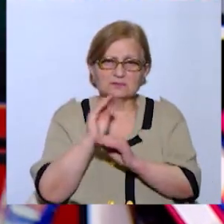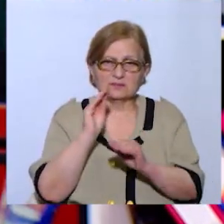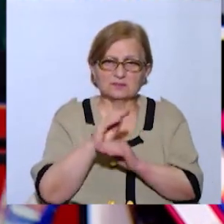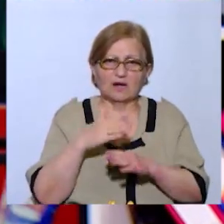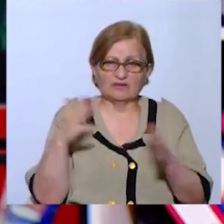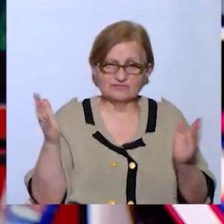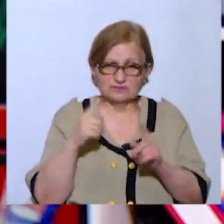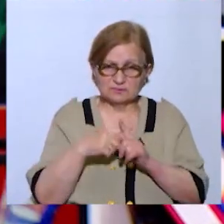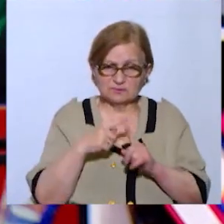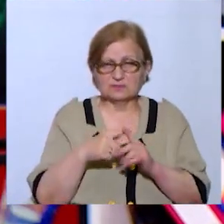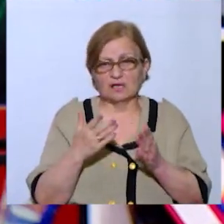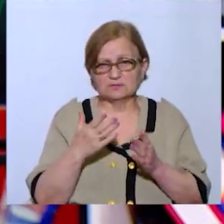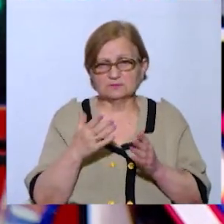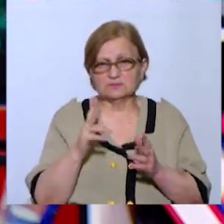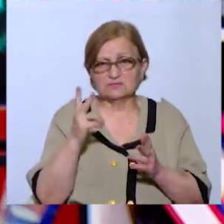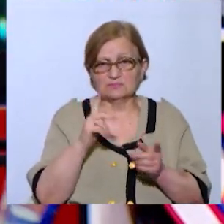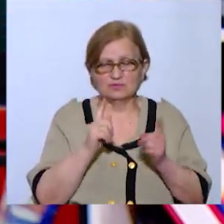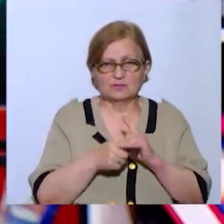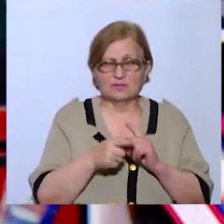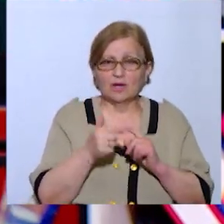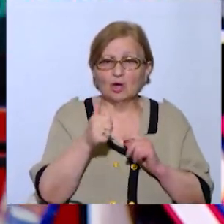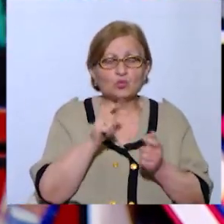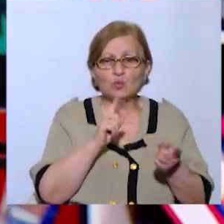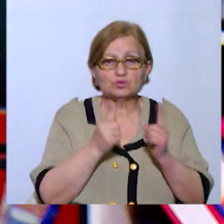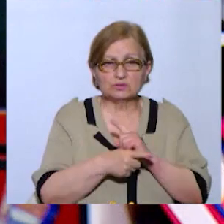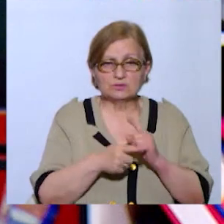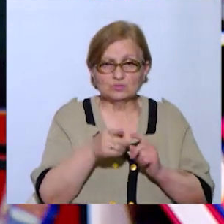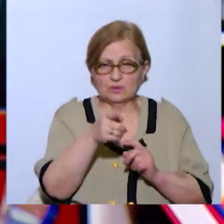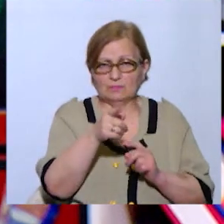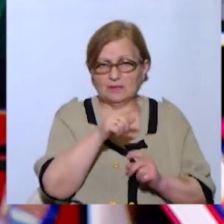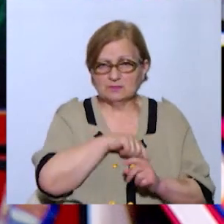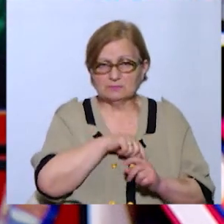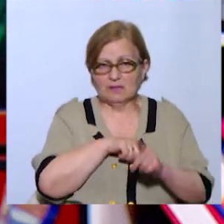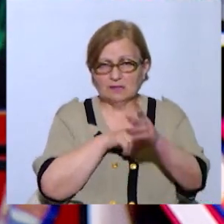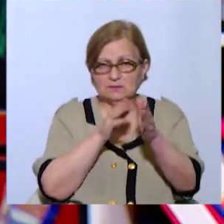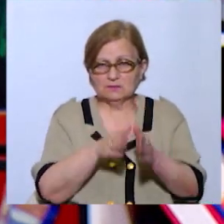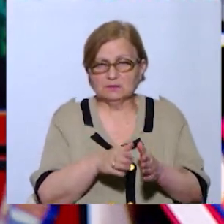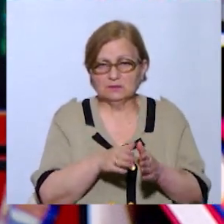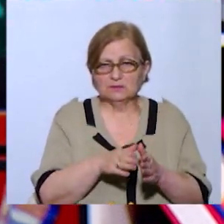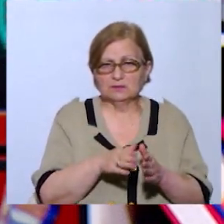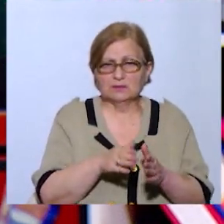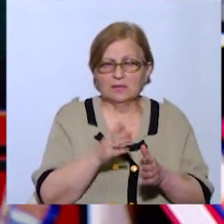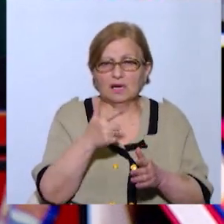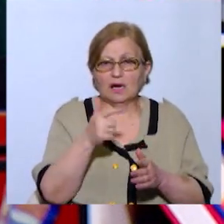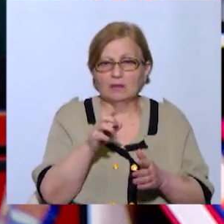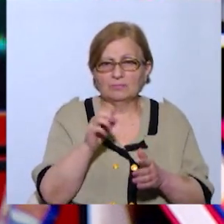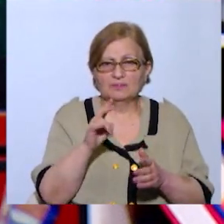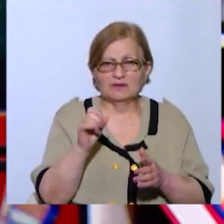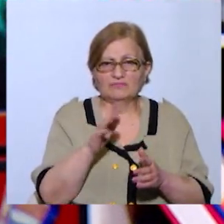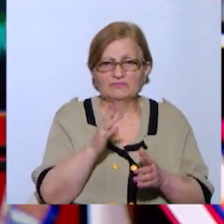3-ით, როგორ შეიცვლება მონაცემების ეს მახასიათებლები? გაბნევის დიაპაზონი